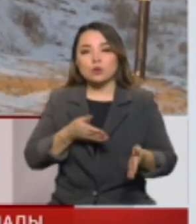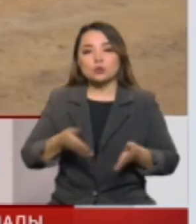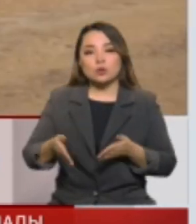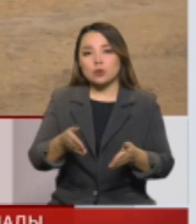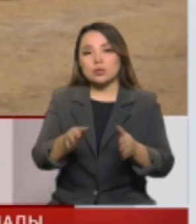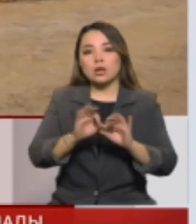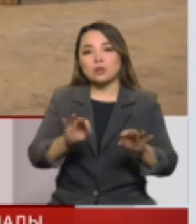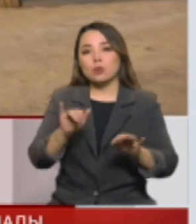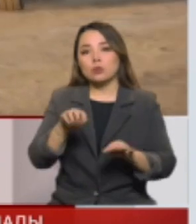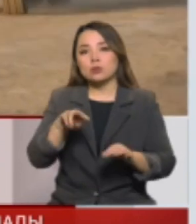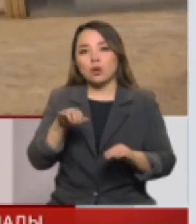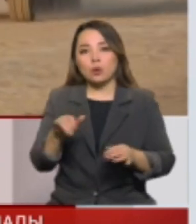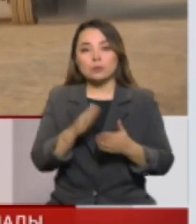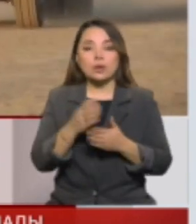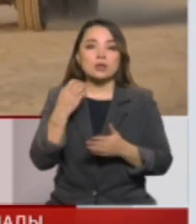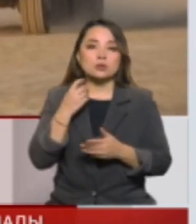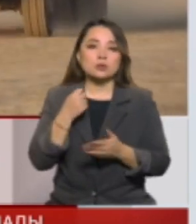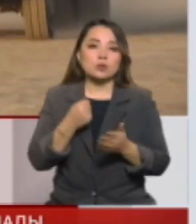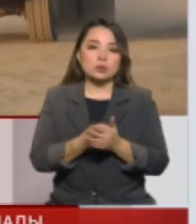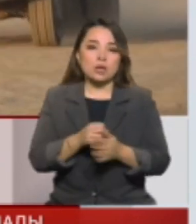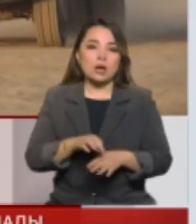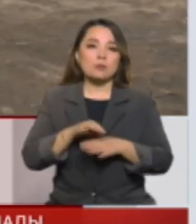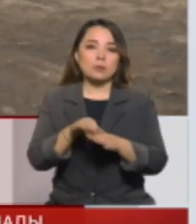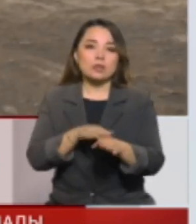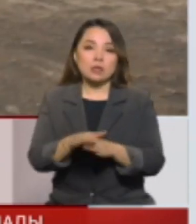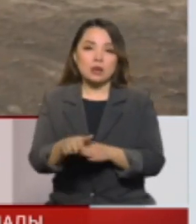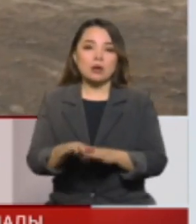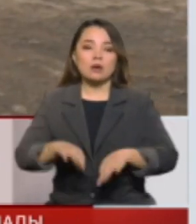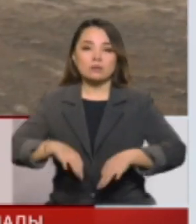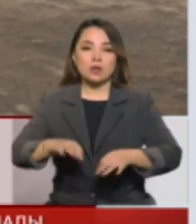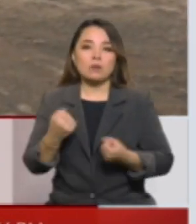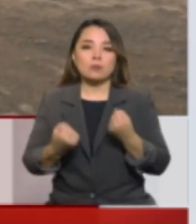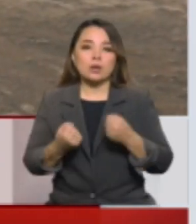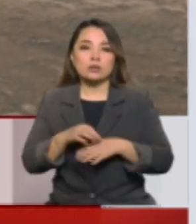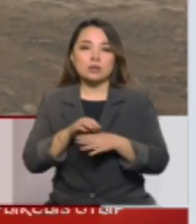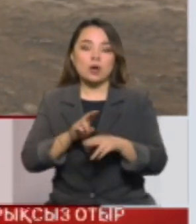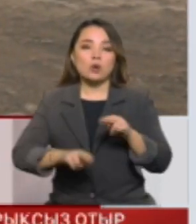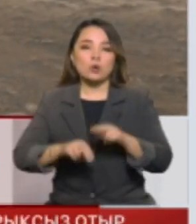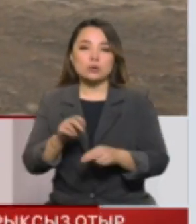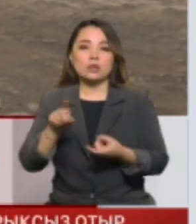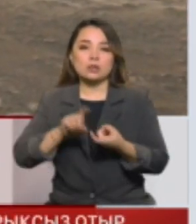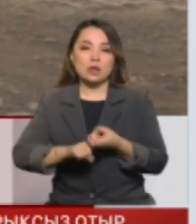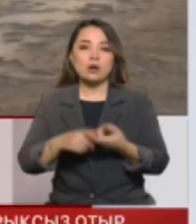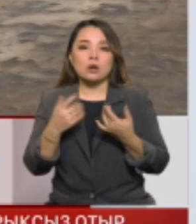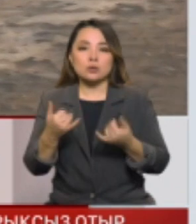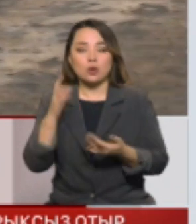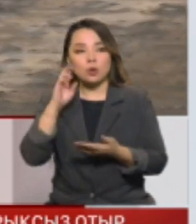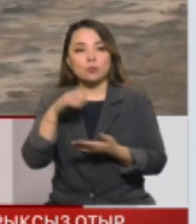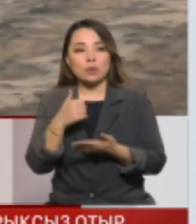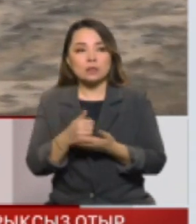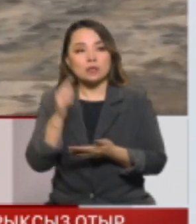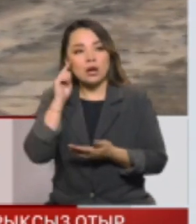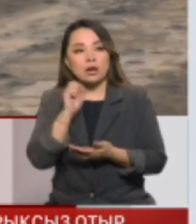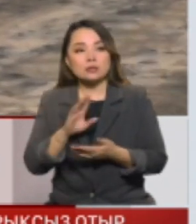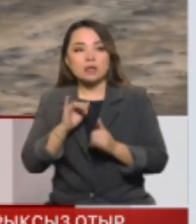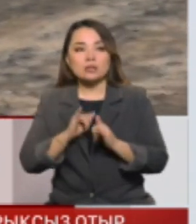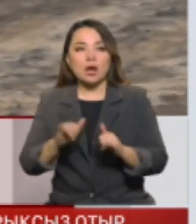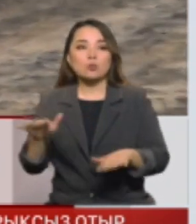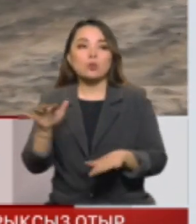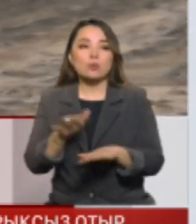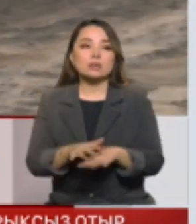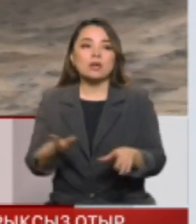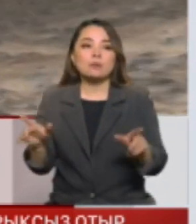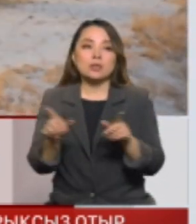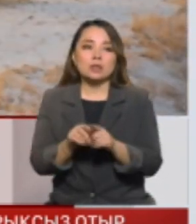Мәселен, Ұлытаудан Қызылордаға апаратын автомагистральдің құрылысы үшін қазір үкімет Азия даму банкімен